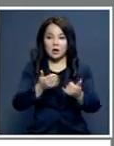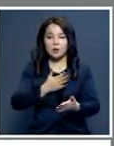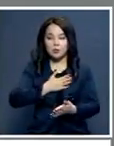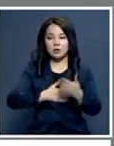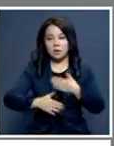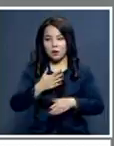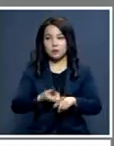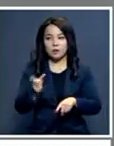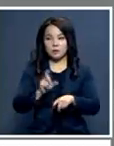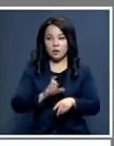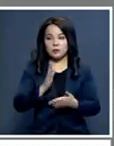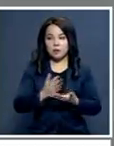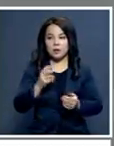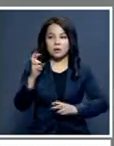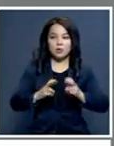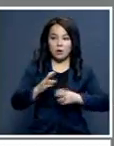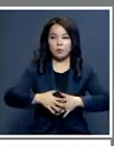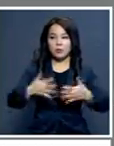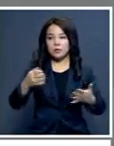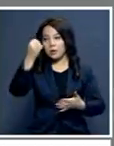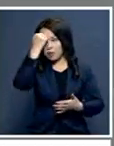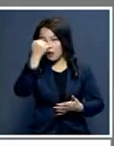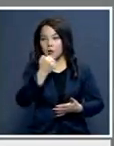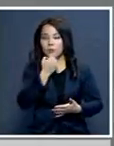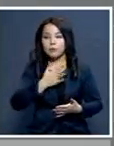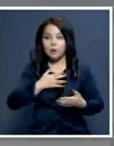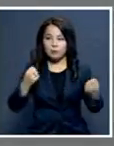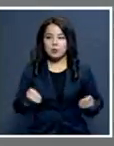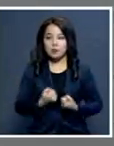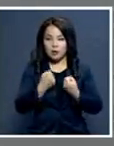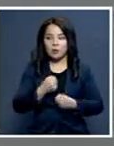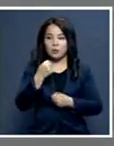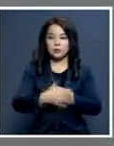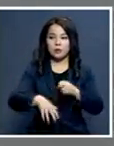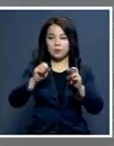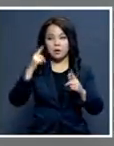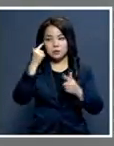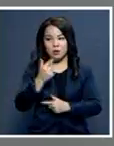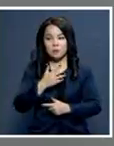басшыларымызға, осы зауытымыздың рахмет айтамыз. Осындай коворкинг центр білім орталығы